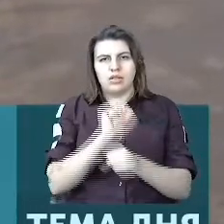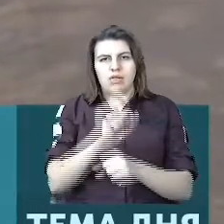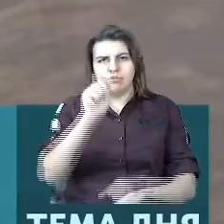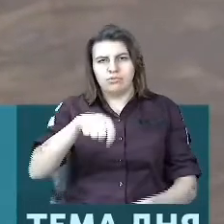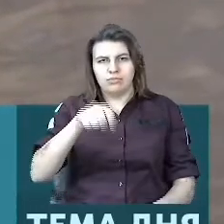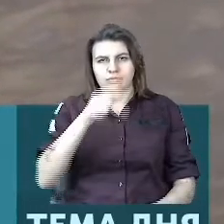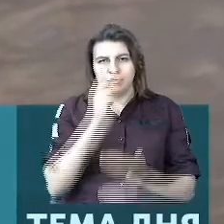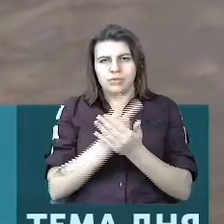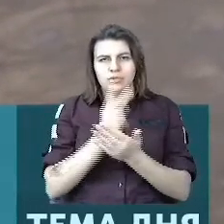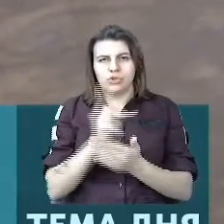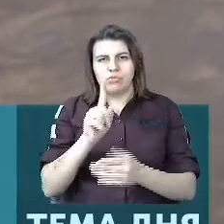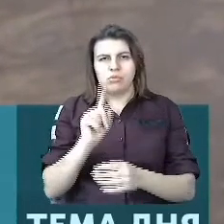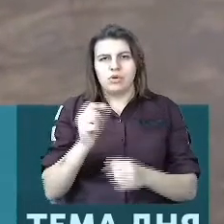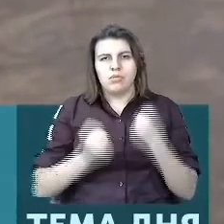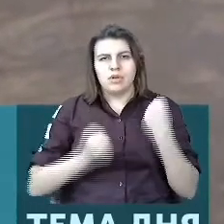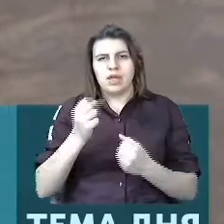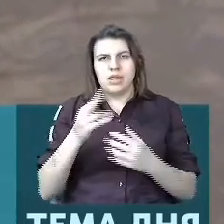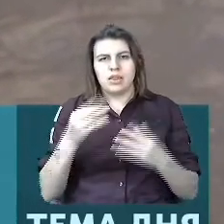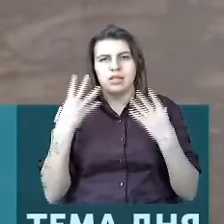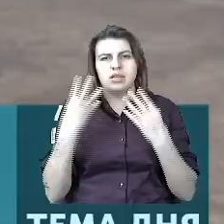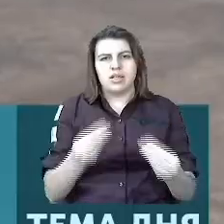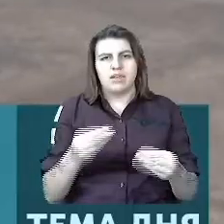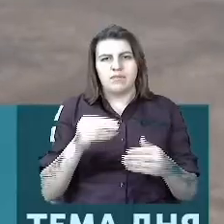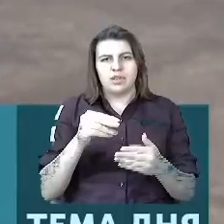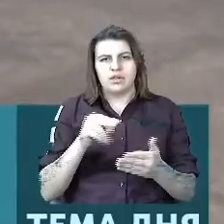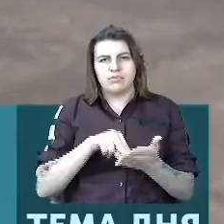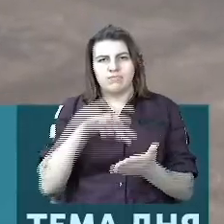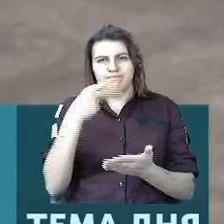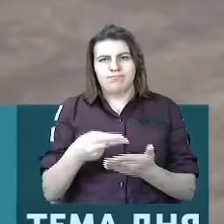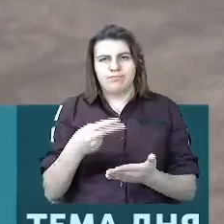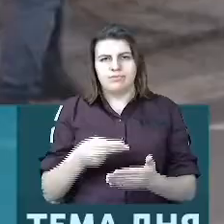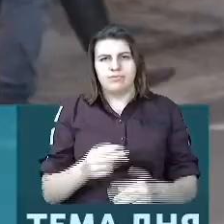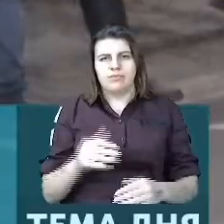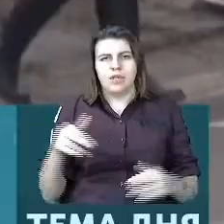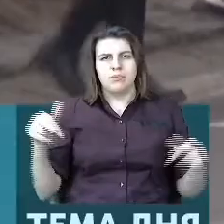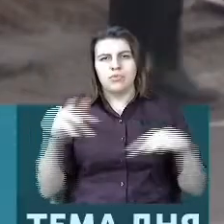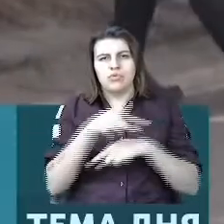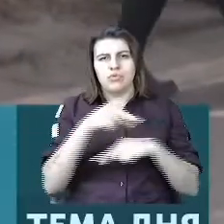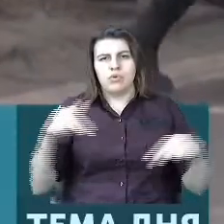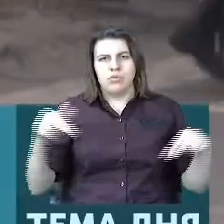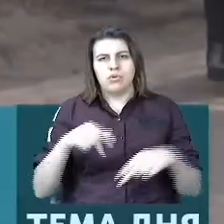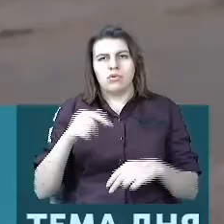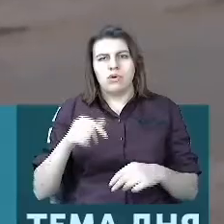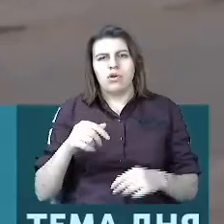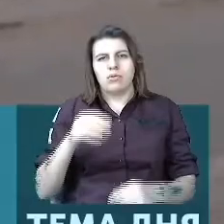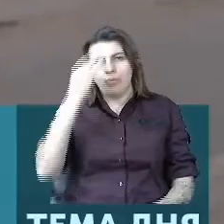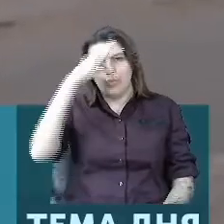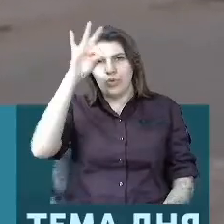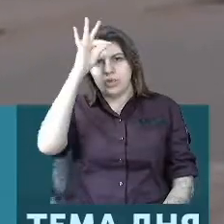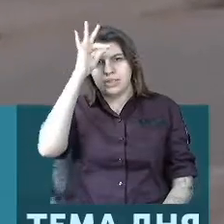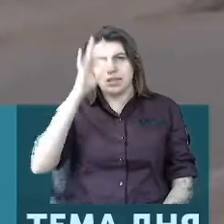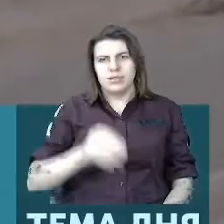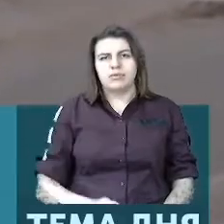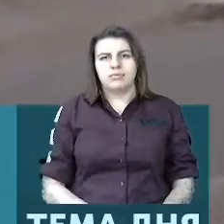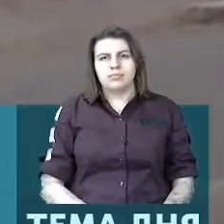їх не задавили, так скажемо так. На пішохідному переході регулює рух поліціянт. Багато що